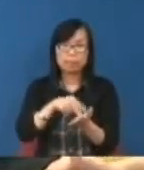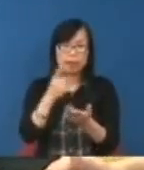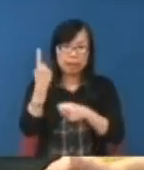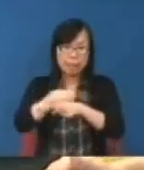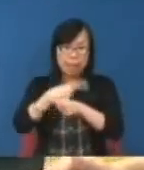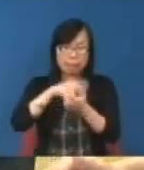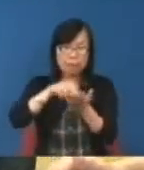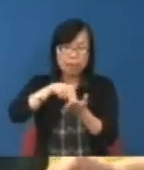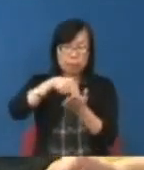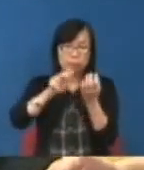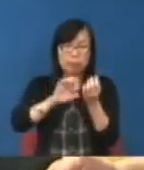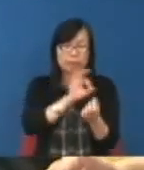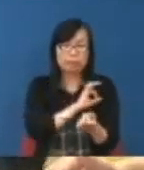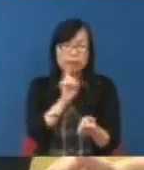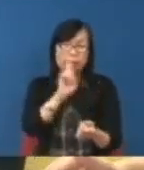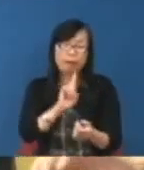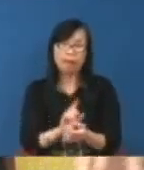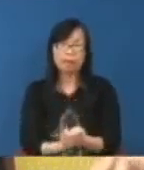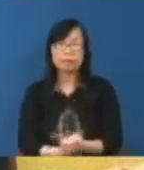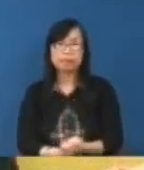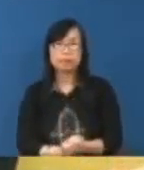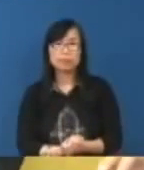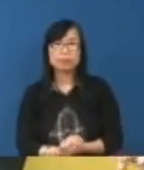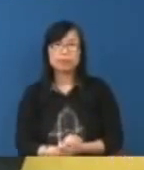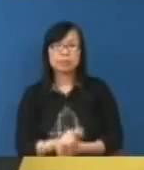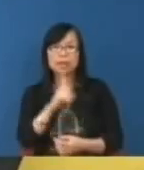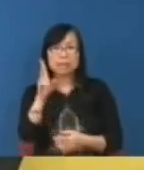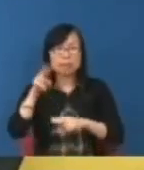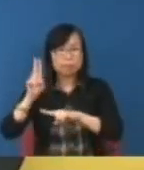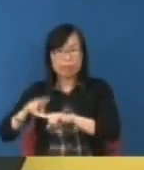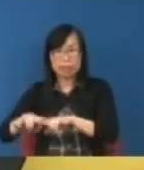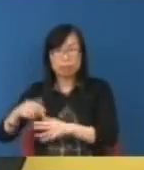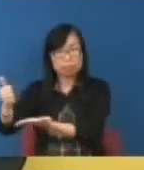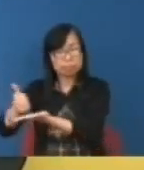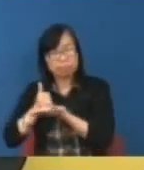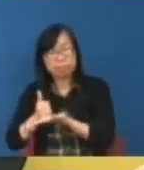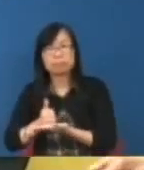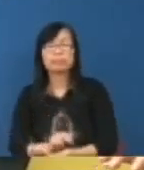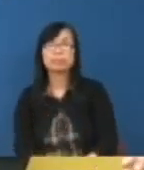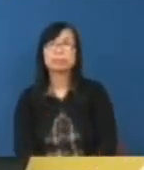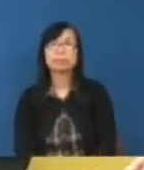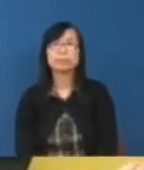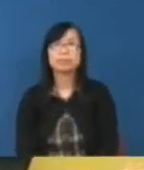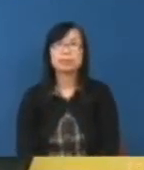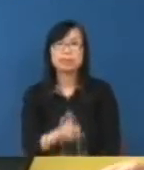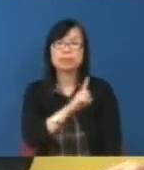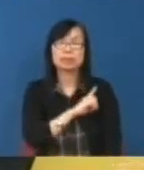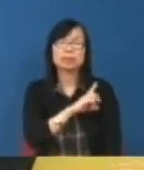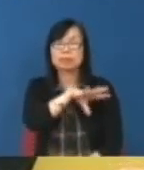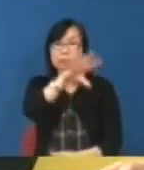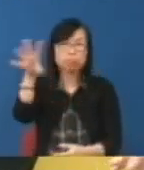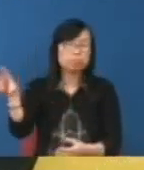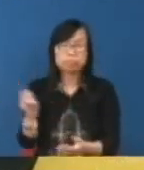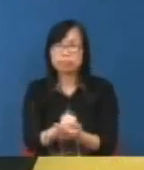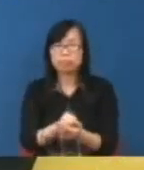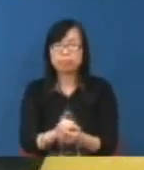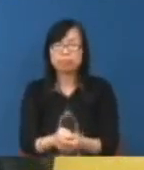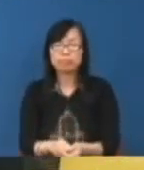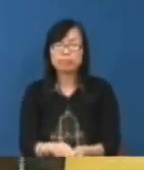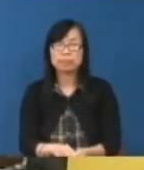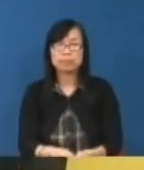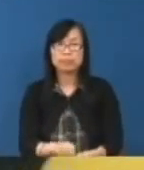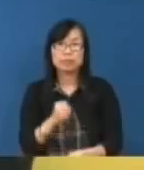60個木嘴，都係由共產黨委任嘅又係。 咁你自己一手一腳包辦咗，